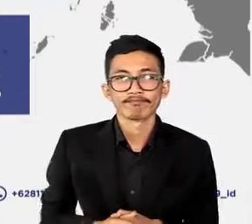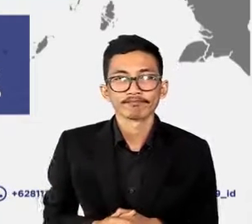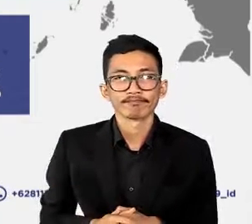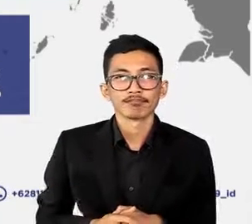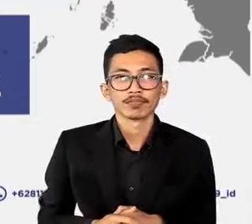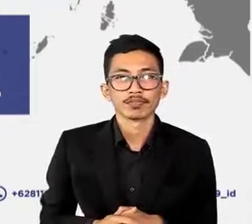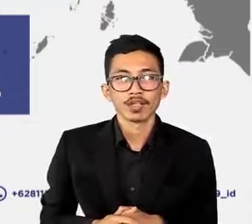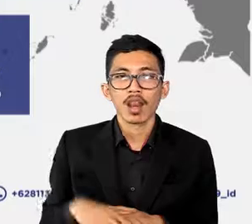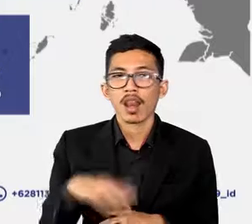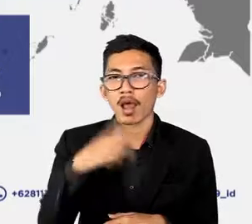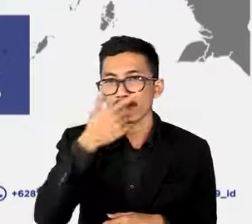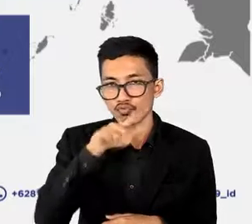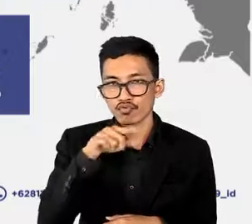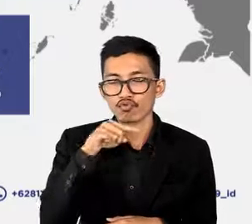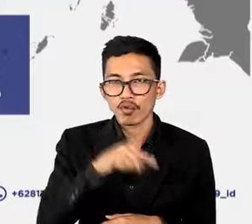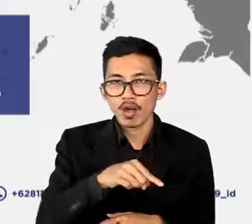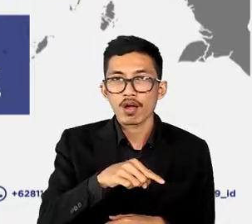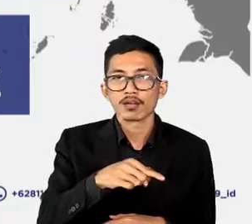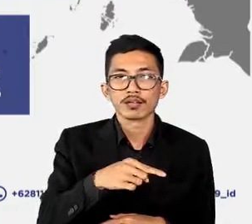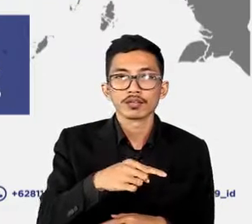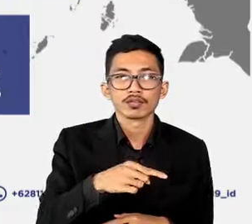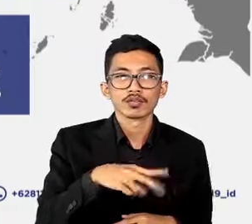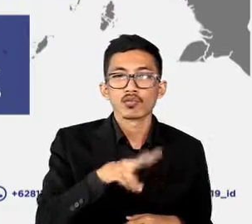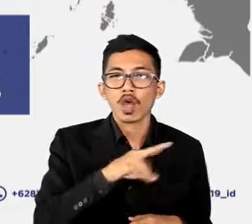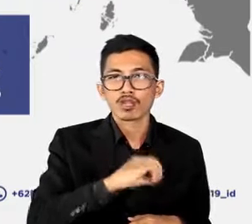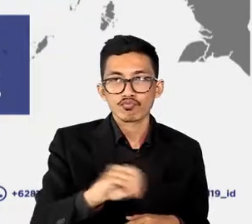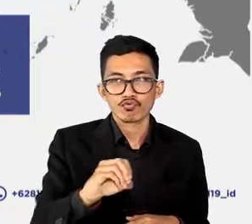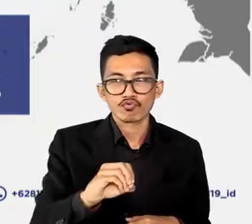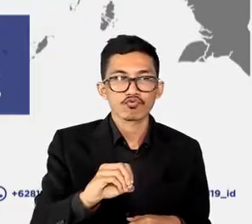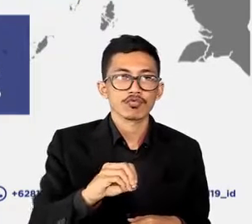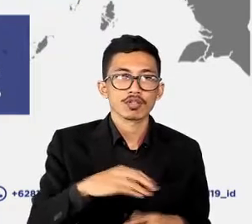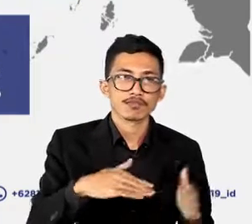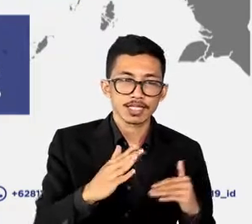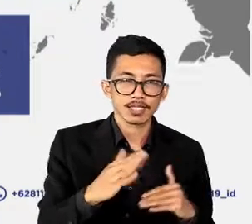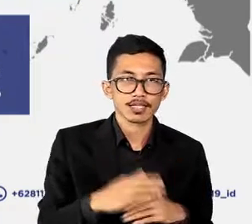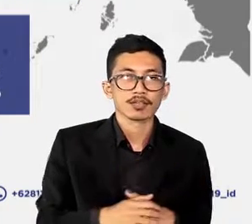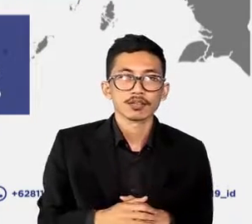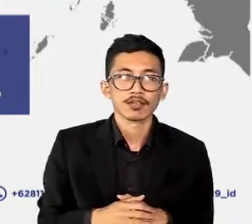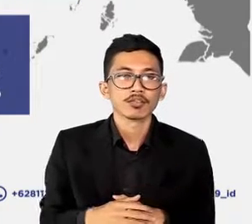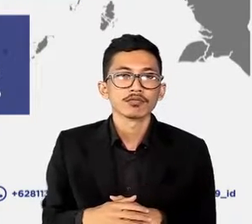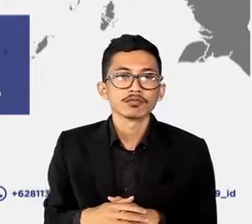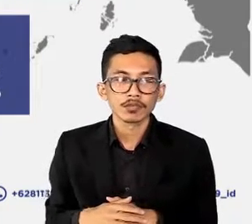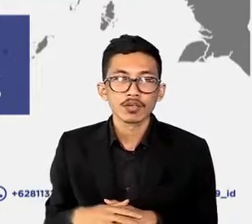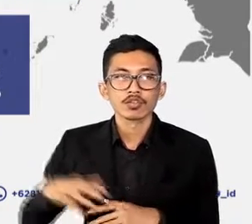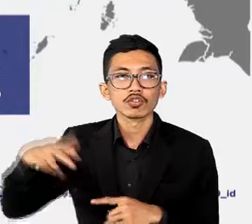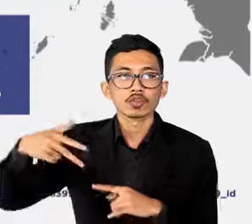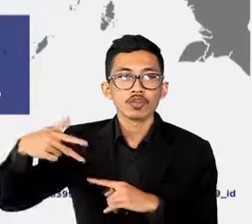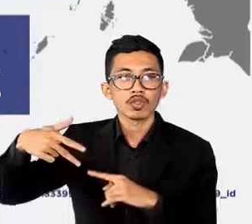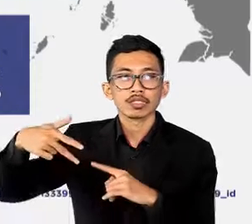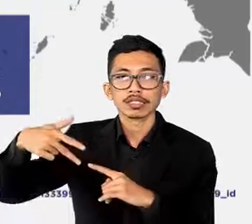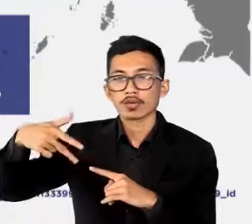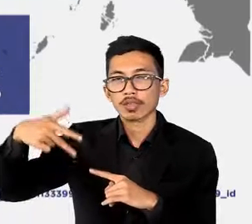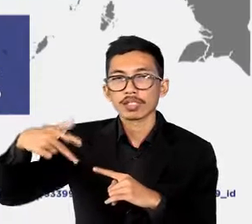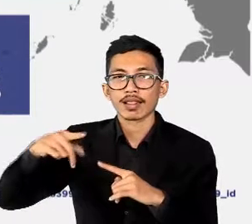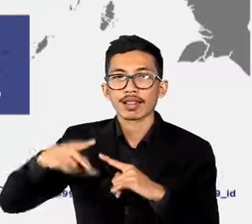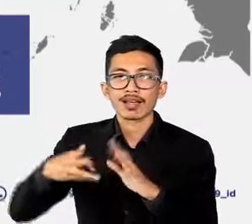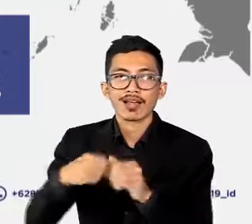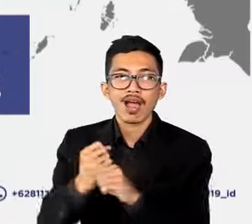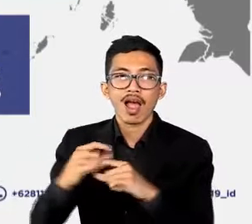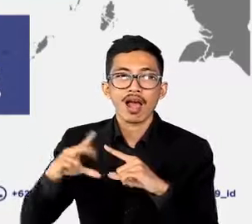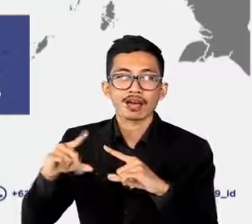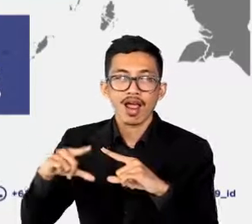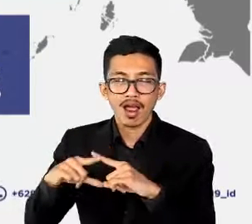Lampung 2364 dan Sulawesi Tenggara 2206 desa atau kelurahan yang belum